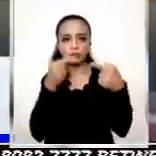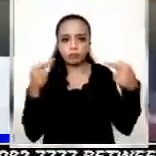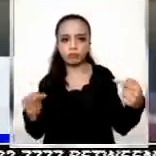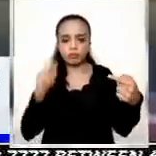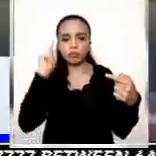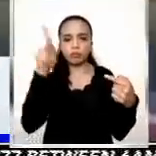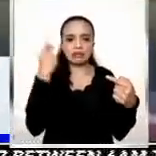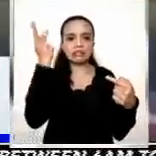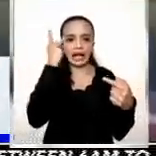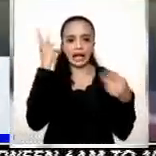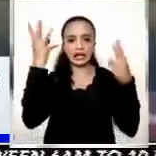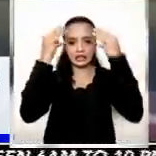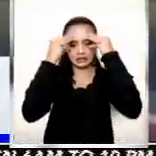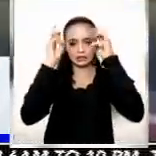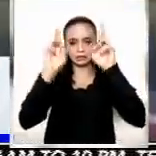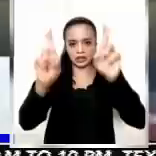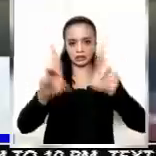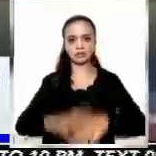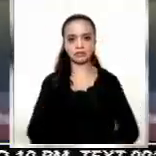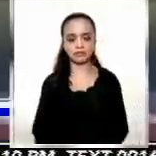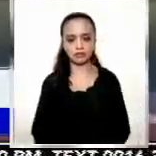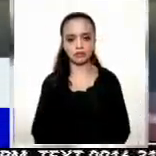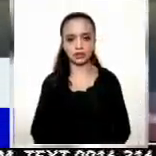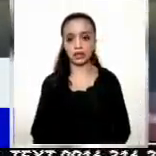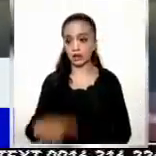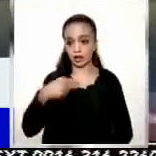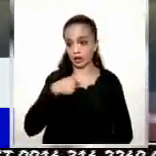lang, hindi ka namin pinipilit ha, if you want to remain silent.